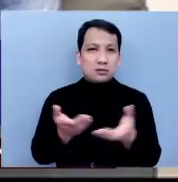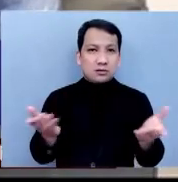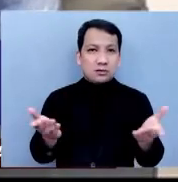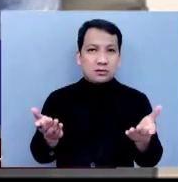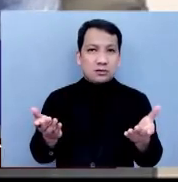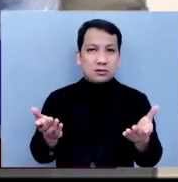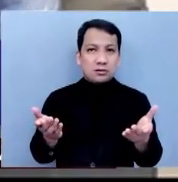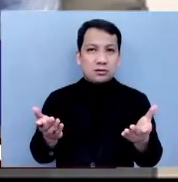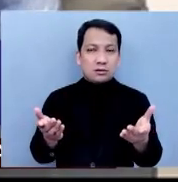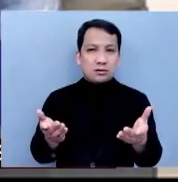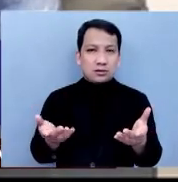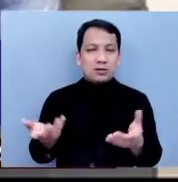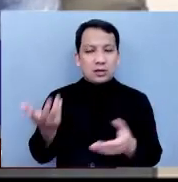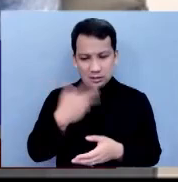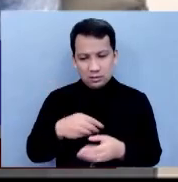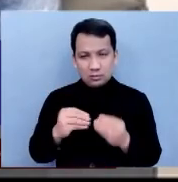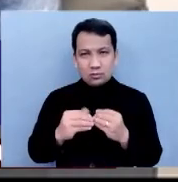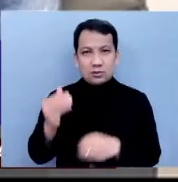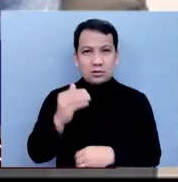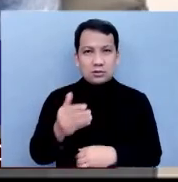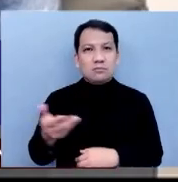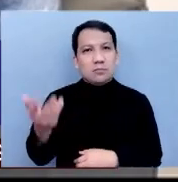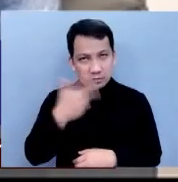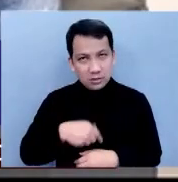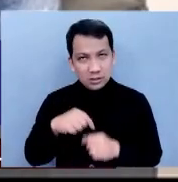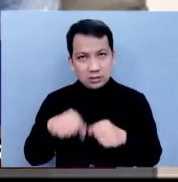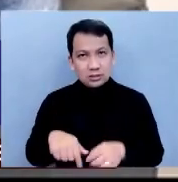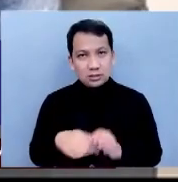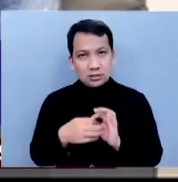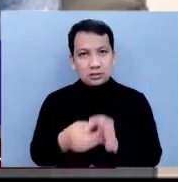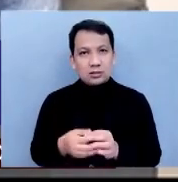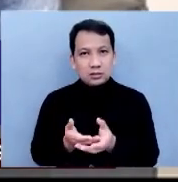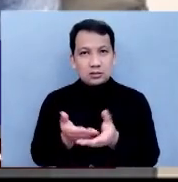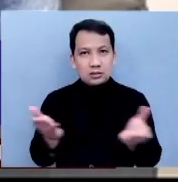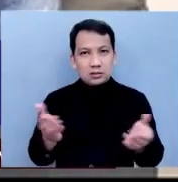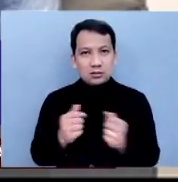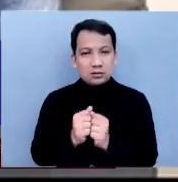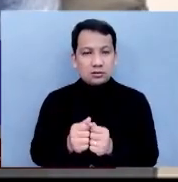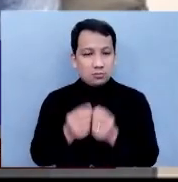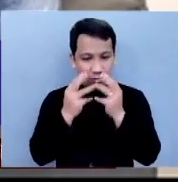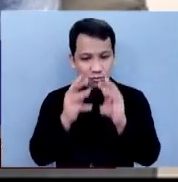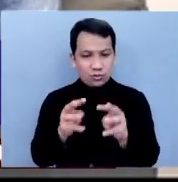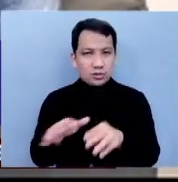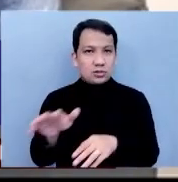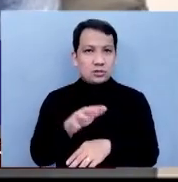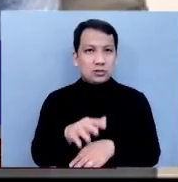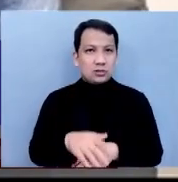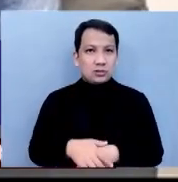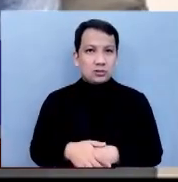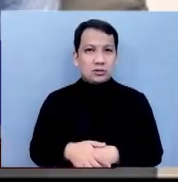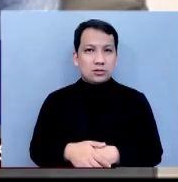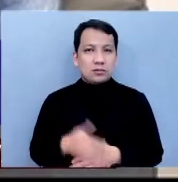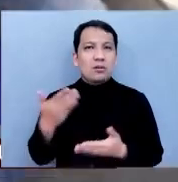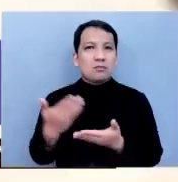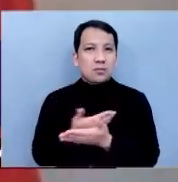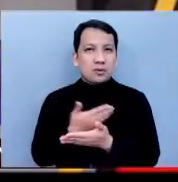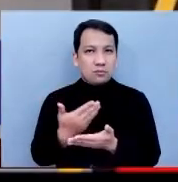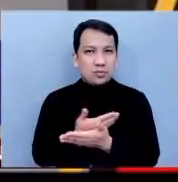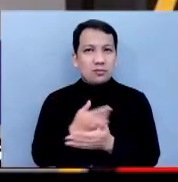gagandahan pa namin lang. Pero mas maganda pa ang magiging ang mapapanood nila. At may mga bago kami